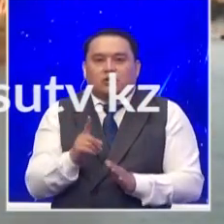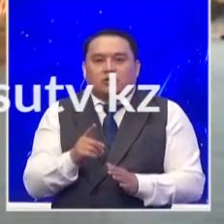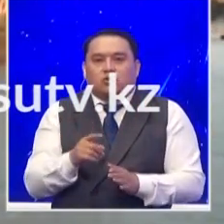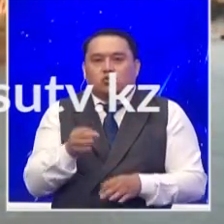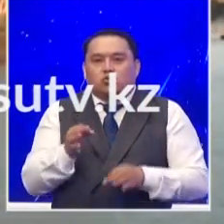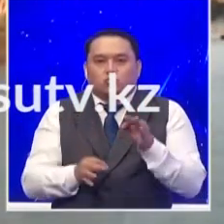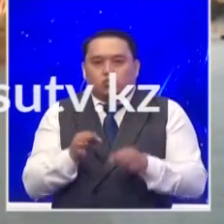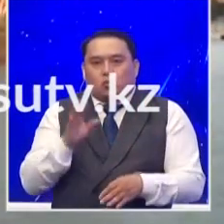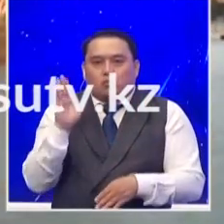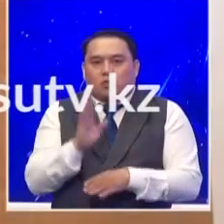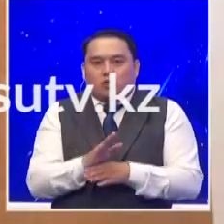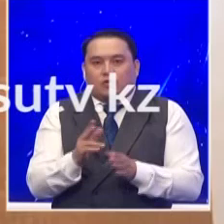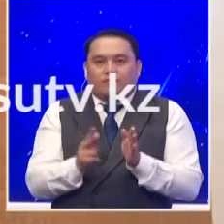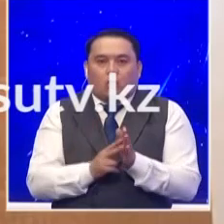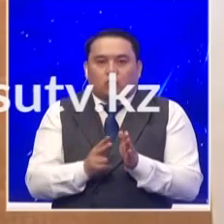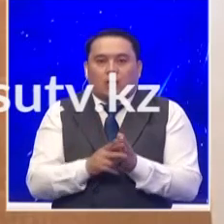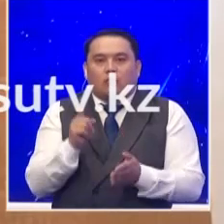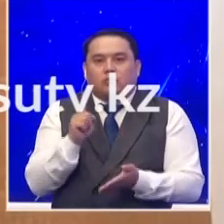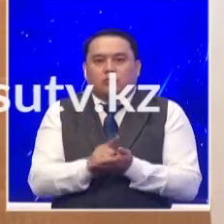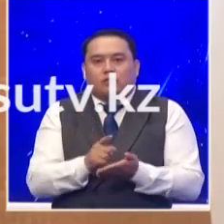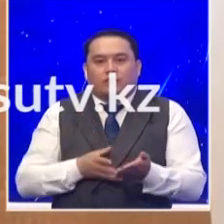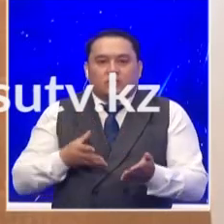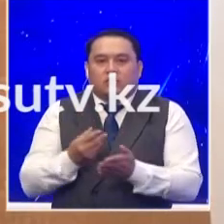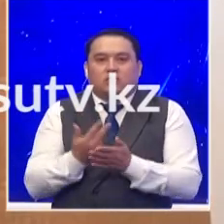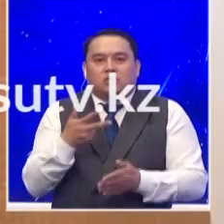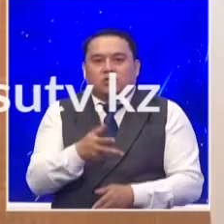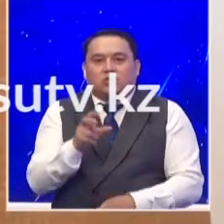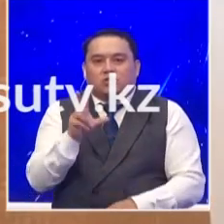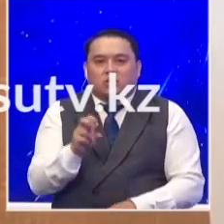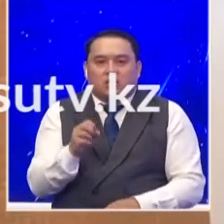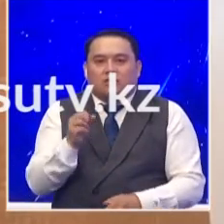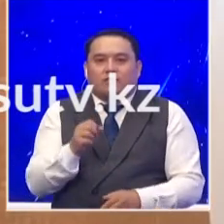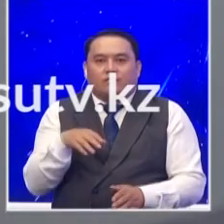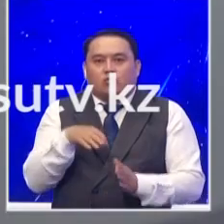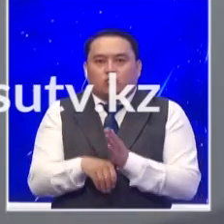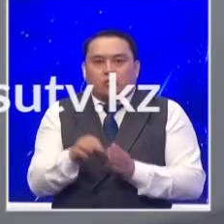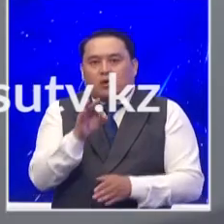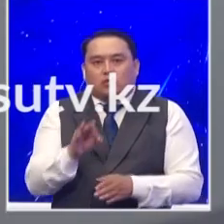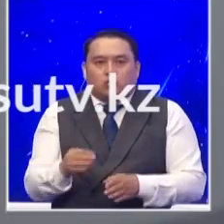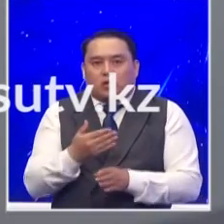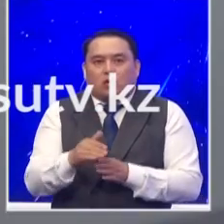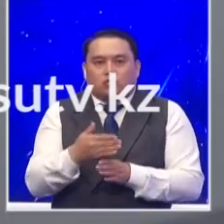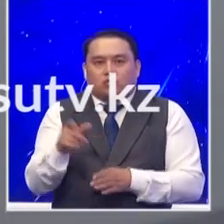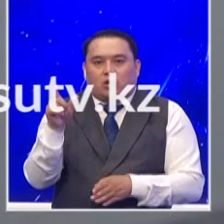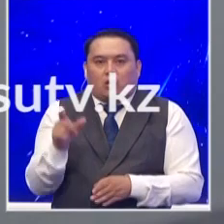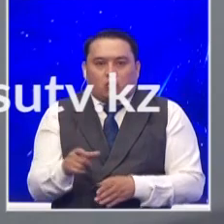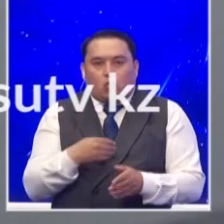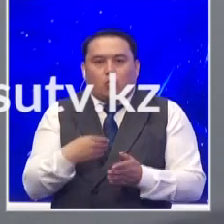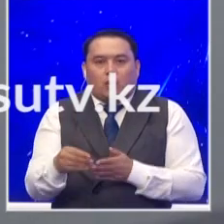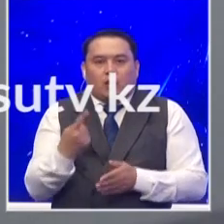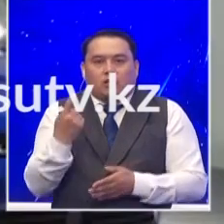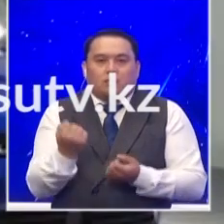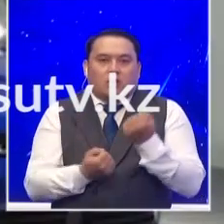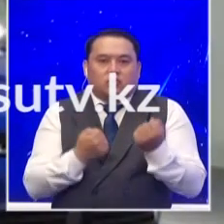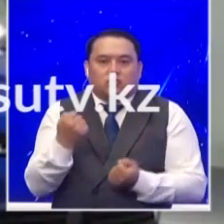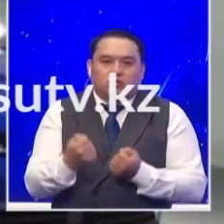суд, который постановил, что Volkswagen должен выплатить 3300 евро, включая проценты по кредиту, человеку, который купил один из